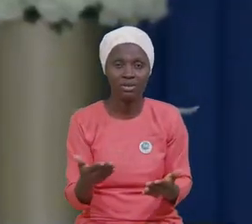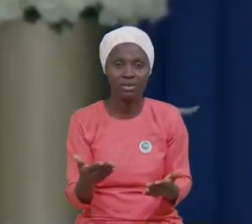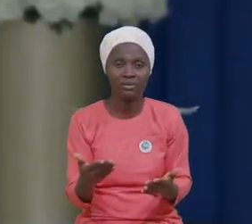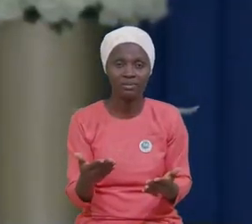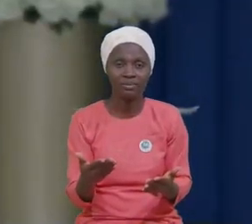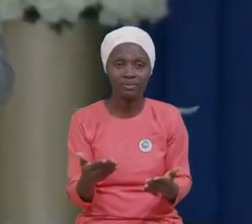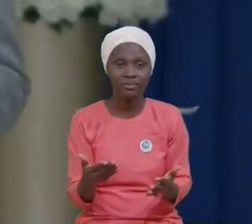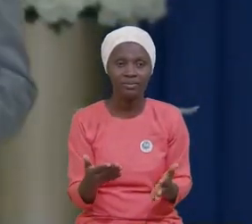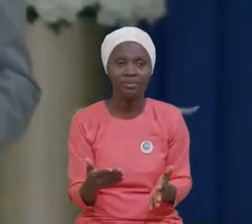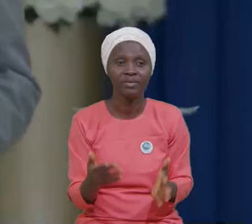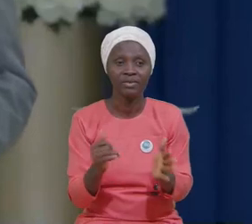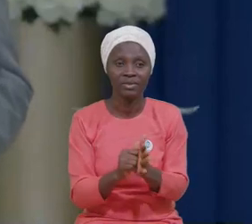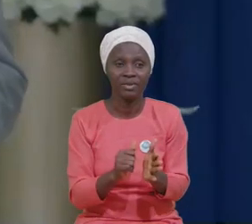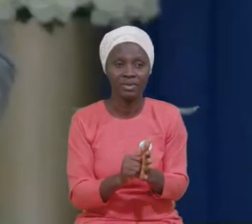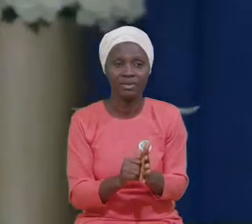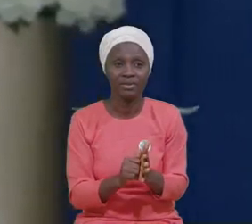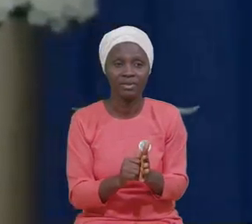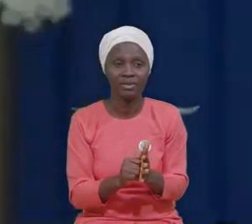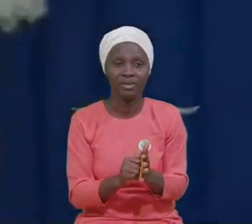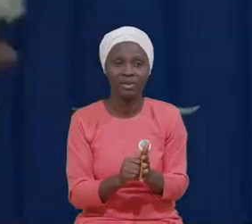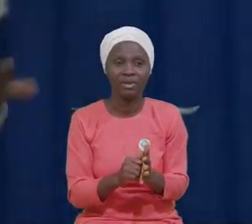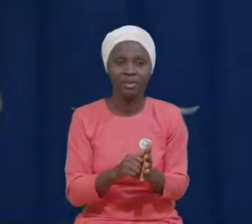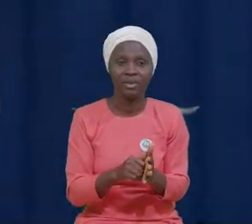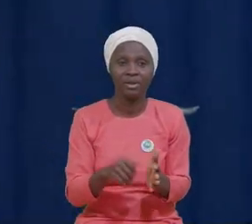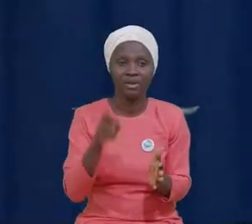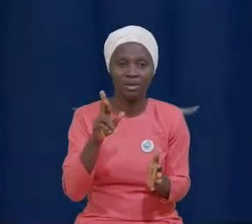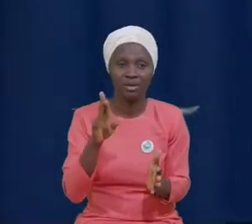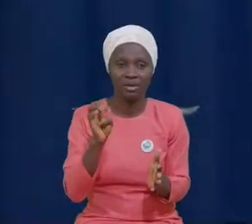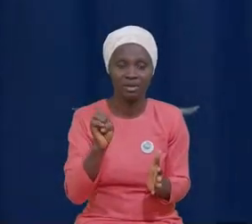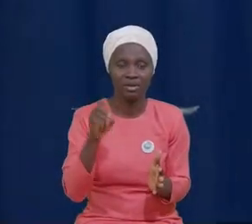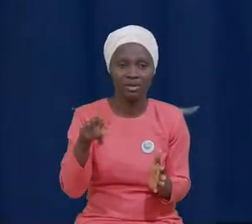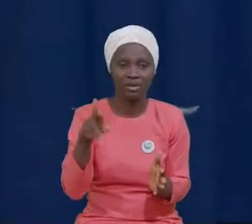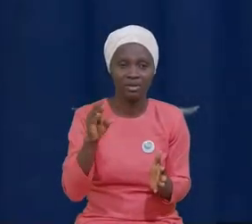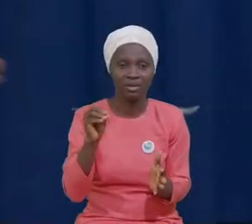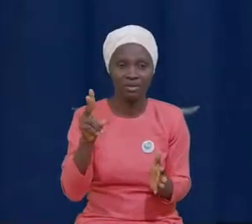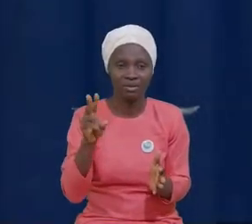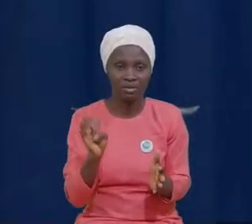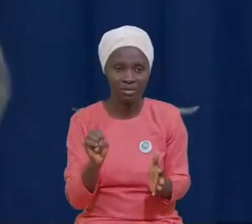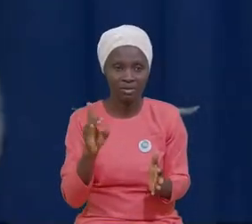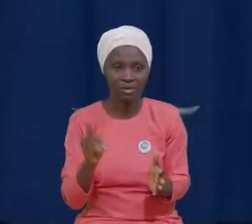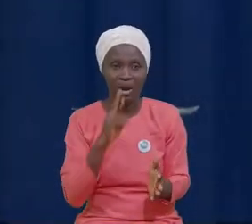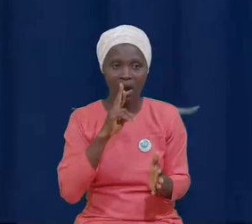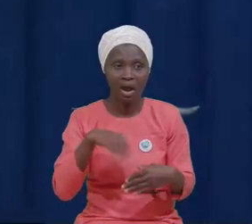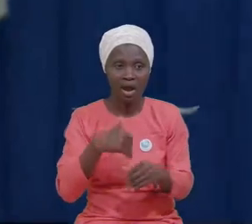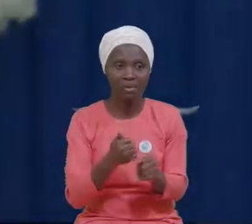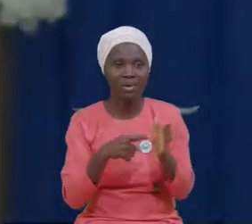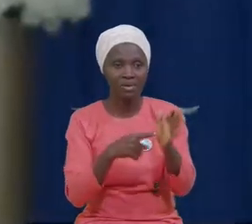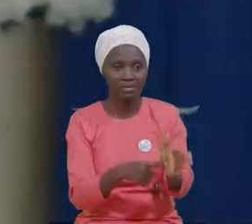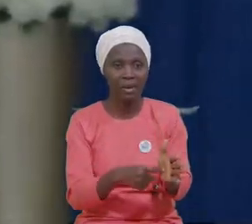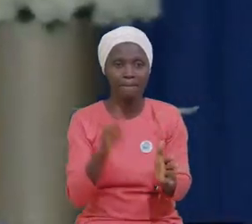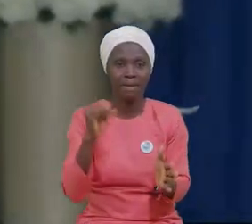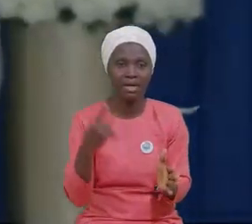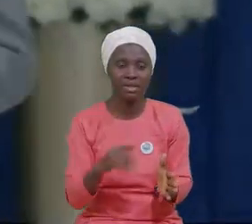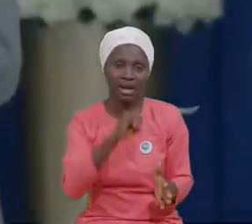tout ce qui est condamné est manifesté par la lumière de l'évangile m'est parvenue. La lumière de l'évangile t'est